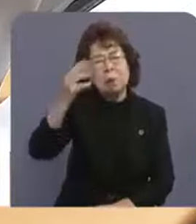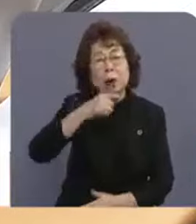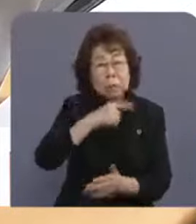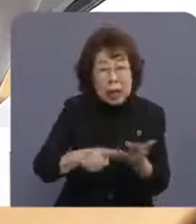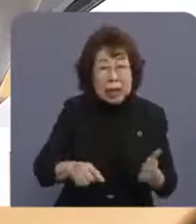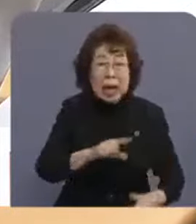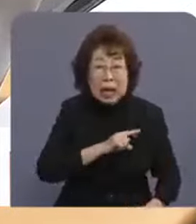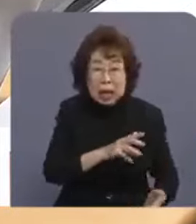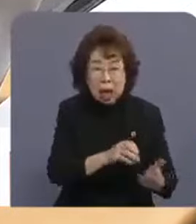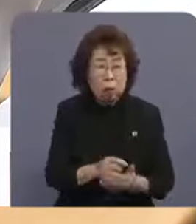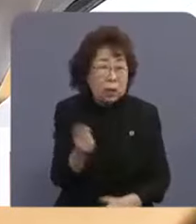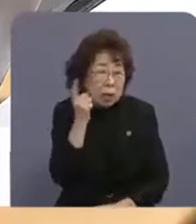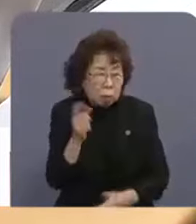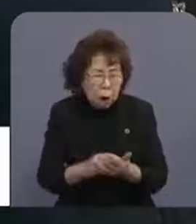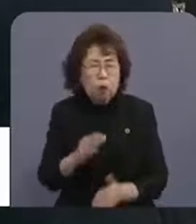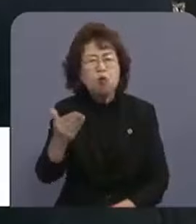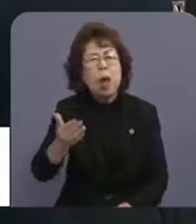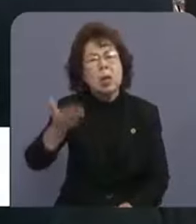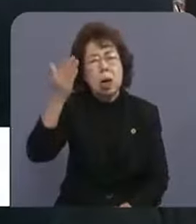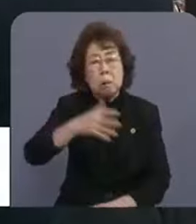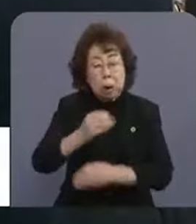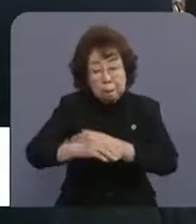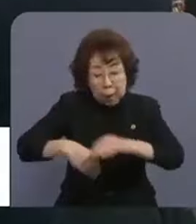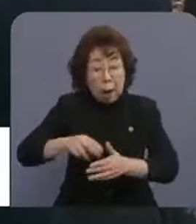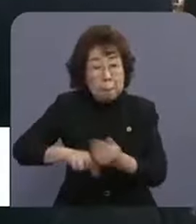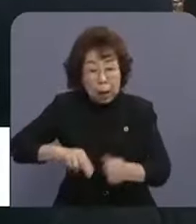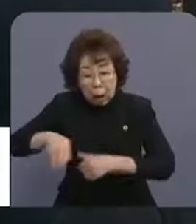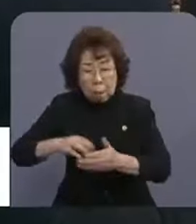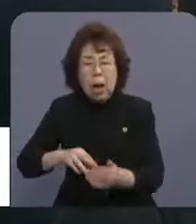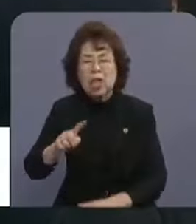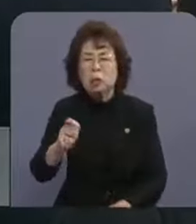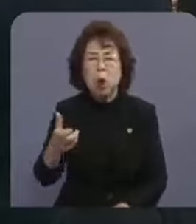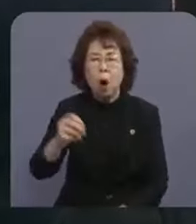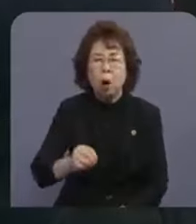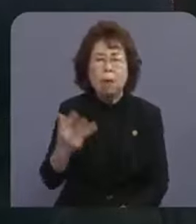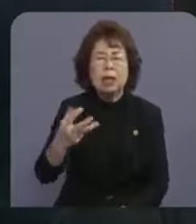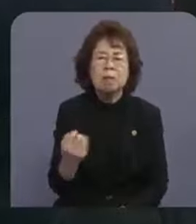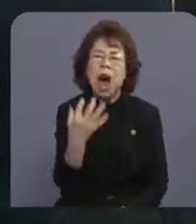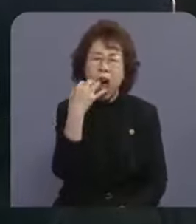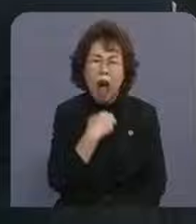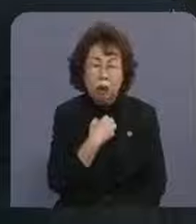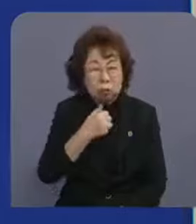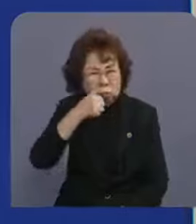명의로 휴대전화 900대를 개통하고 되팔아 15억 8천만 원을 챙겼습니다.